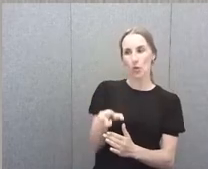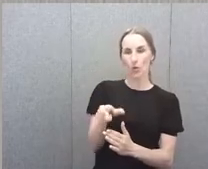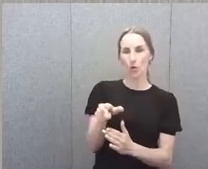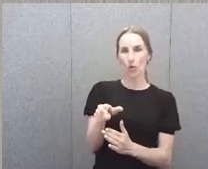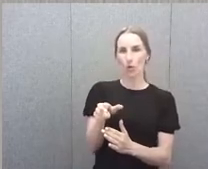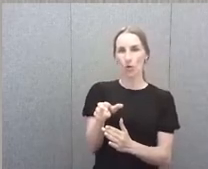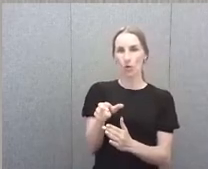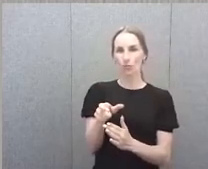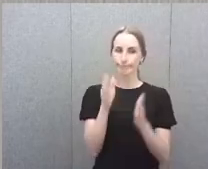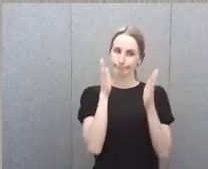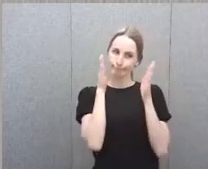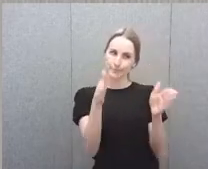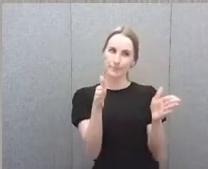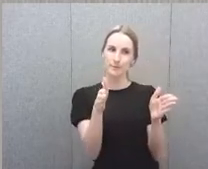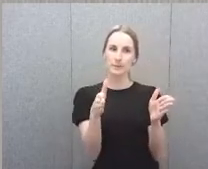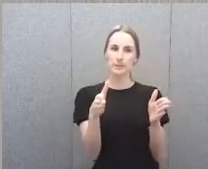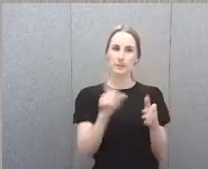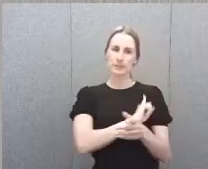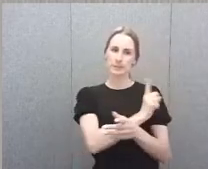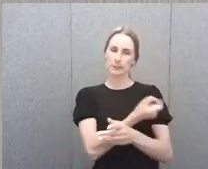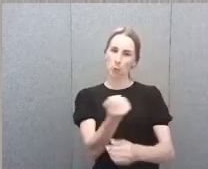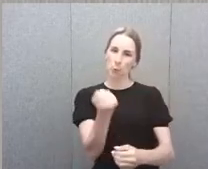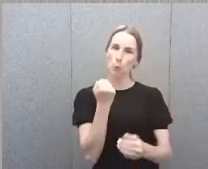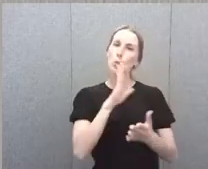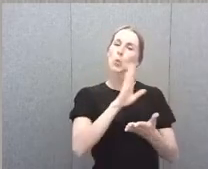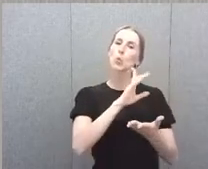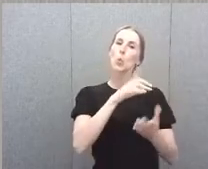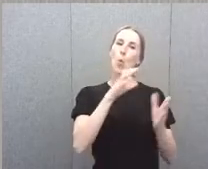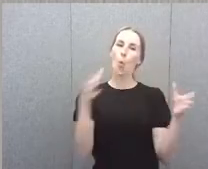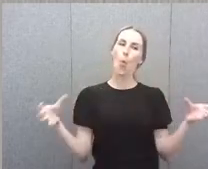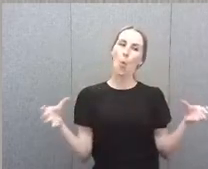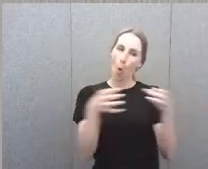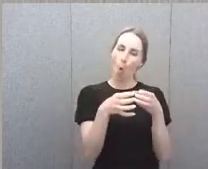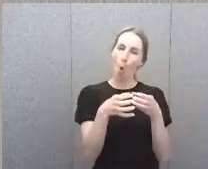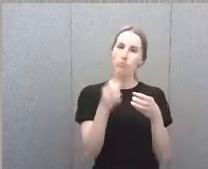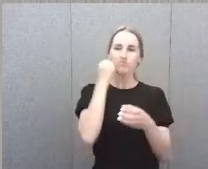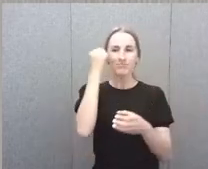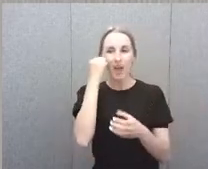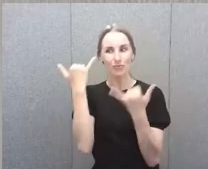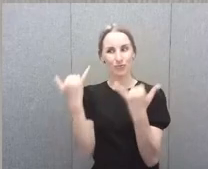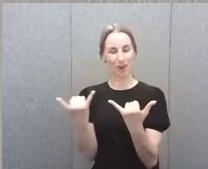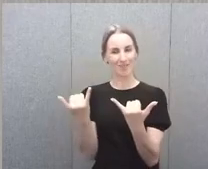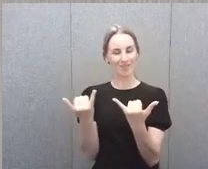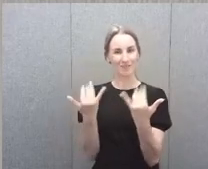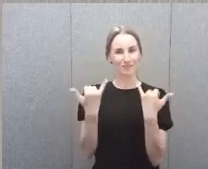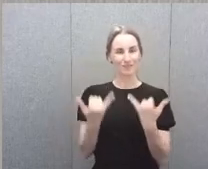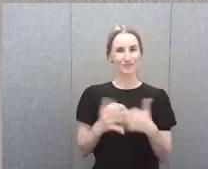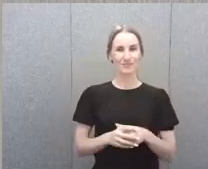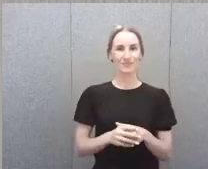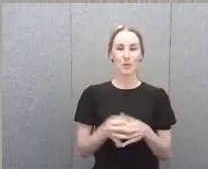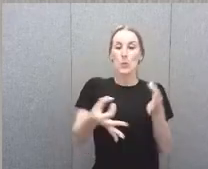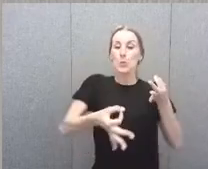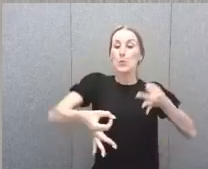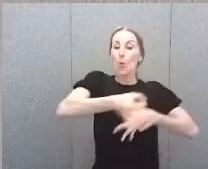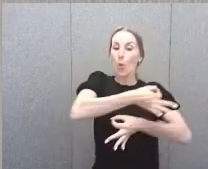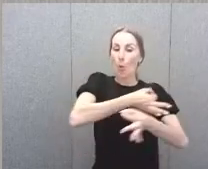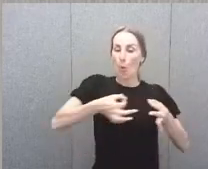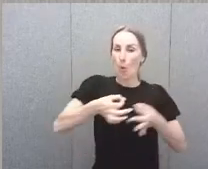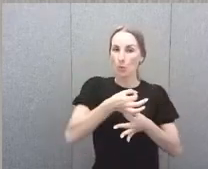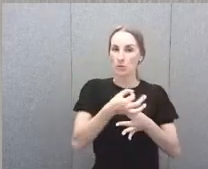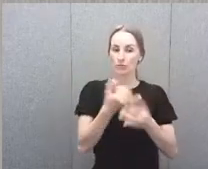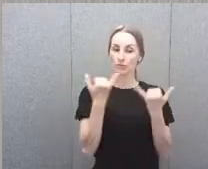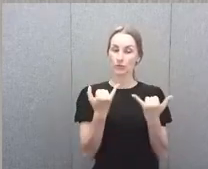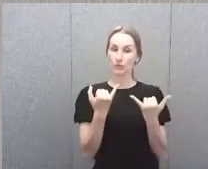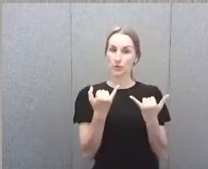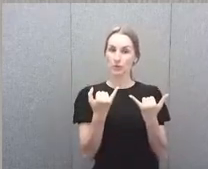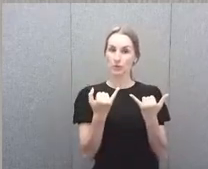Соединенных Штатов Америки и его команде, благодаря которой мы находимся сегодня здесь.